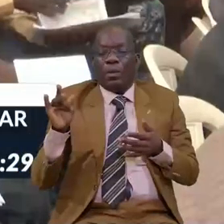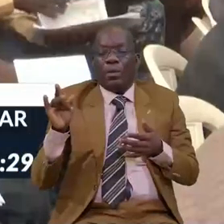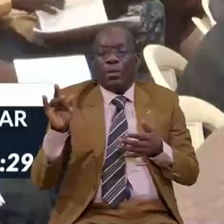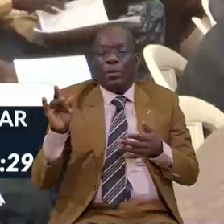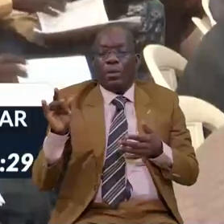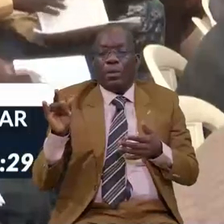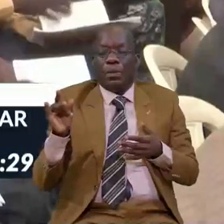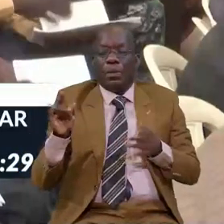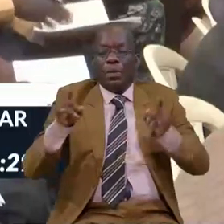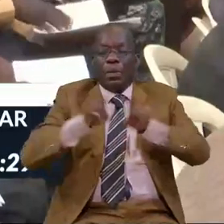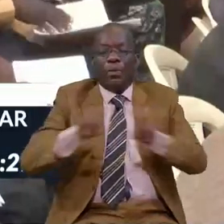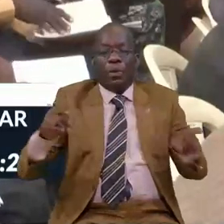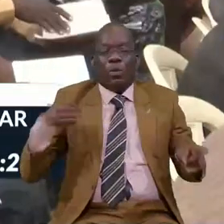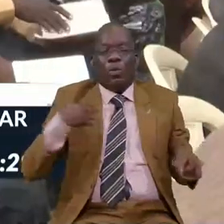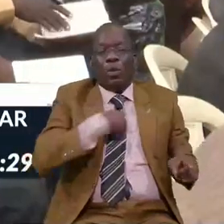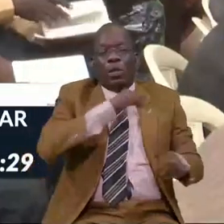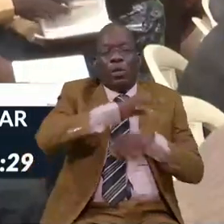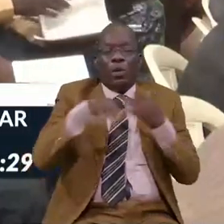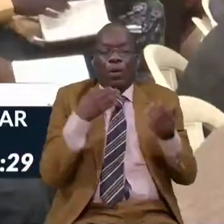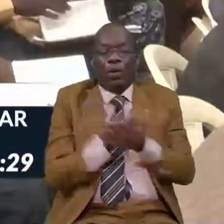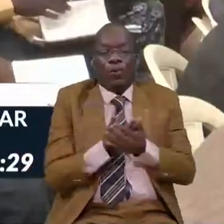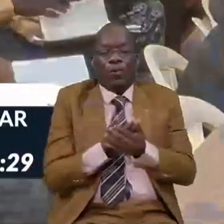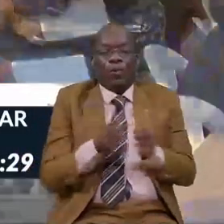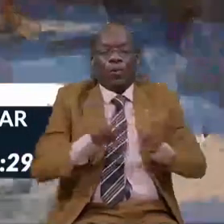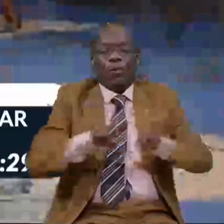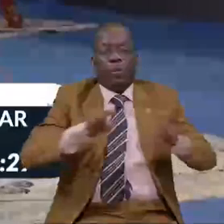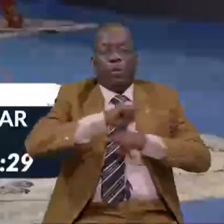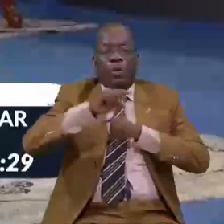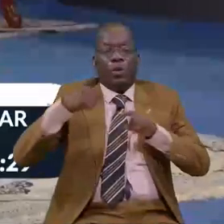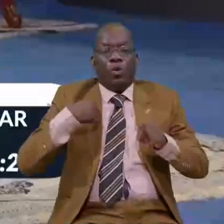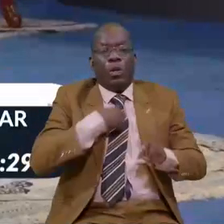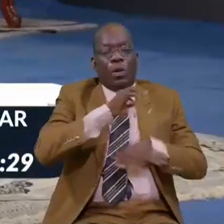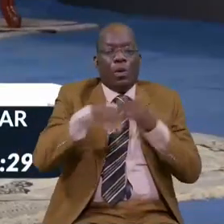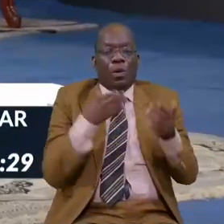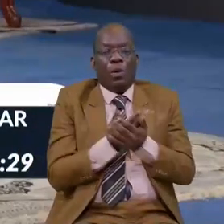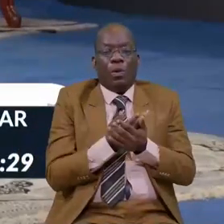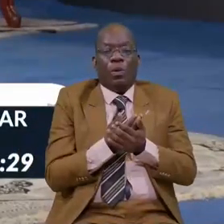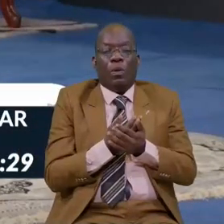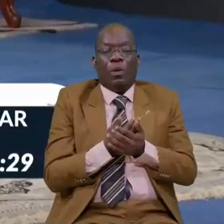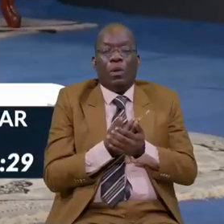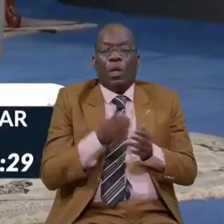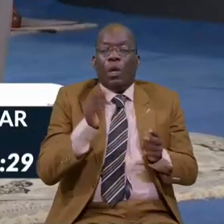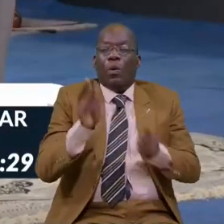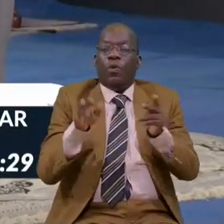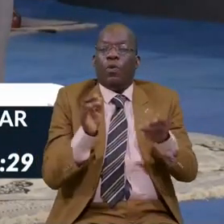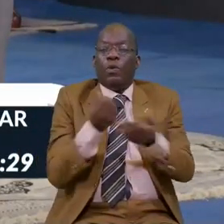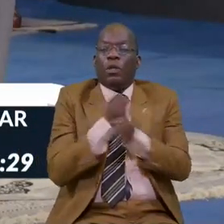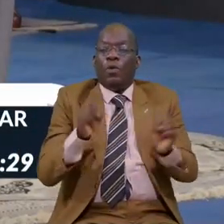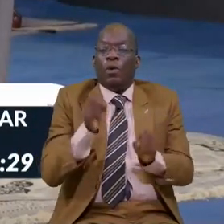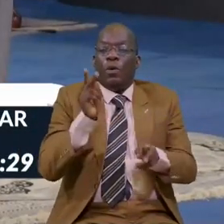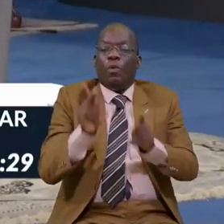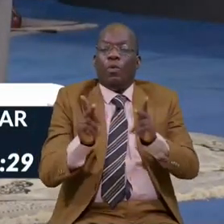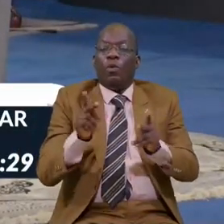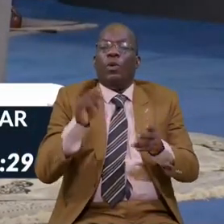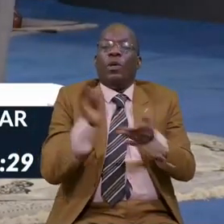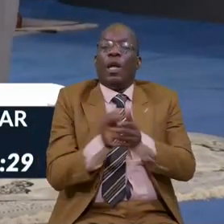chapitre 3, nous lisons le verset 18. 2 Corinthiens 3, nous tous, enfants de Dieu,